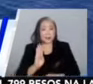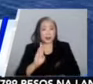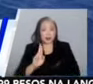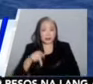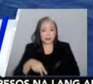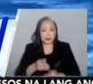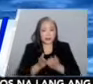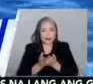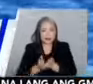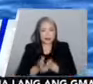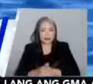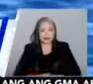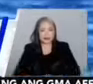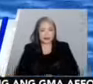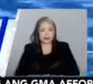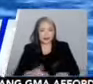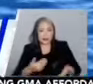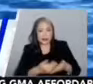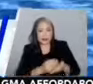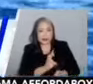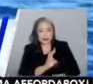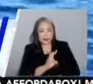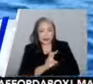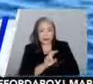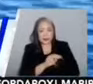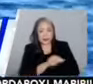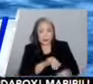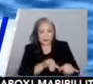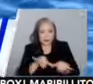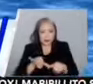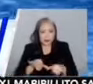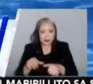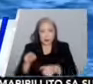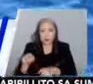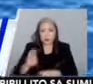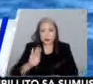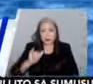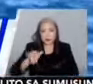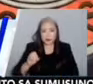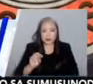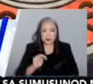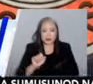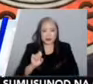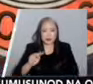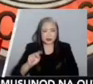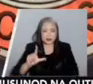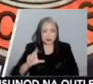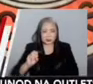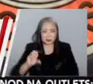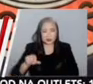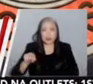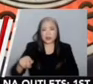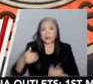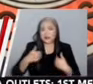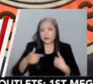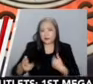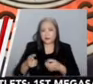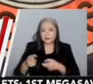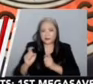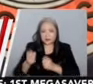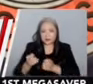nautical miles mula ang Baho de Masinloc kung saan naroon ang mga sugatang mangingisda. We were subjected to different dangerous